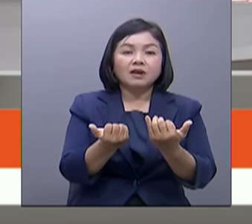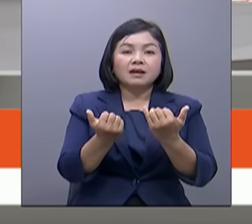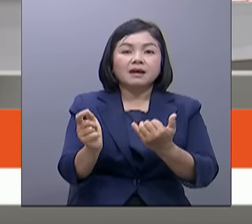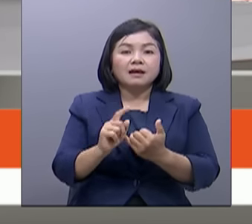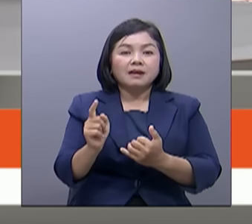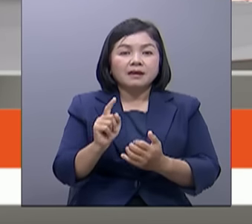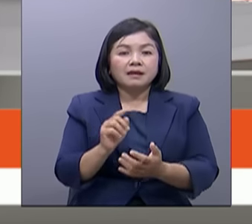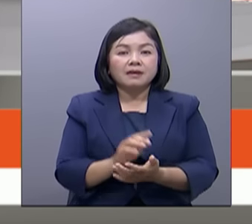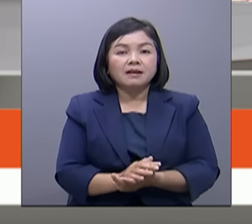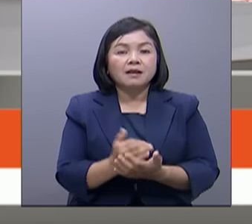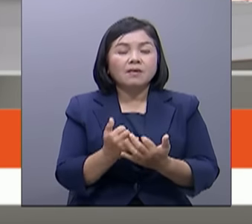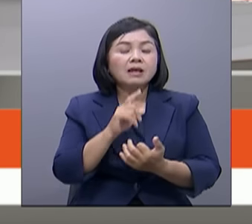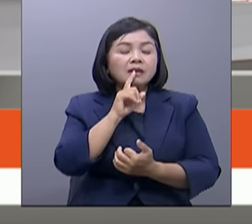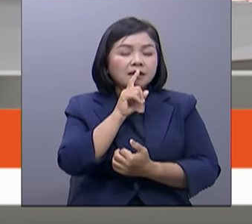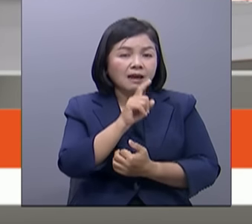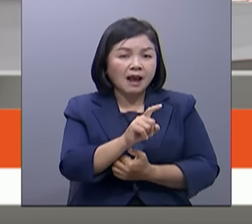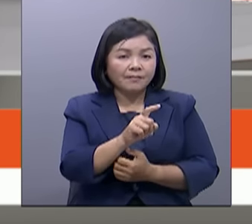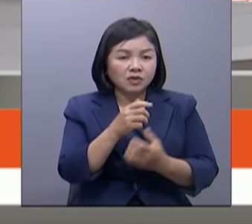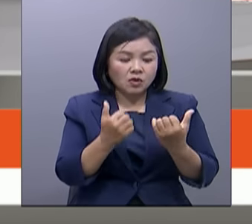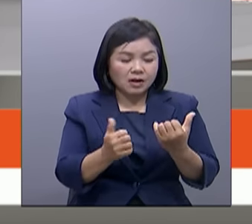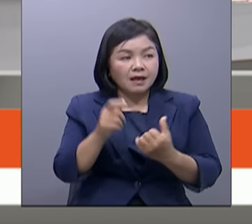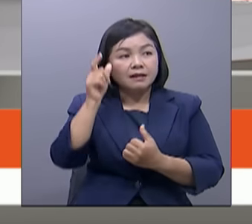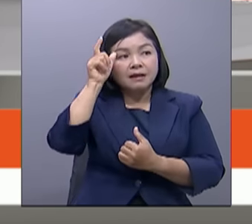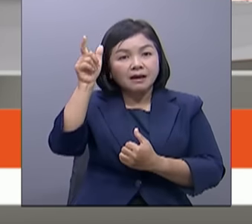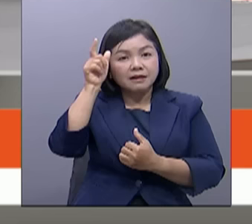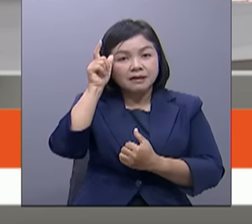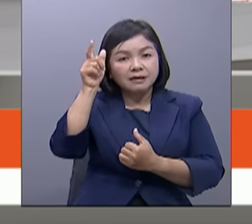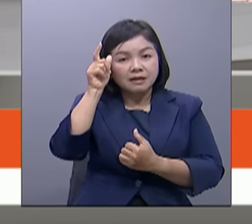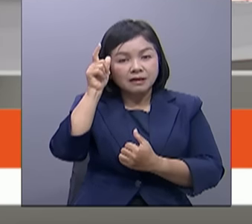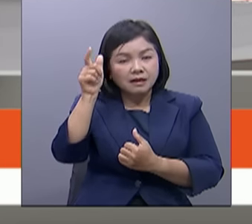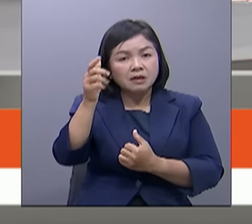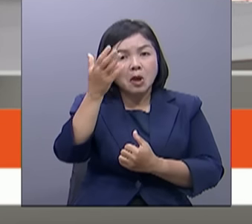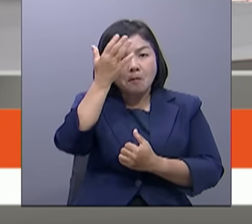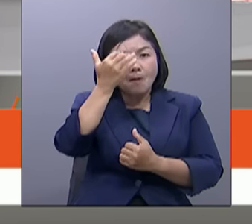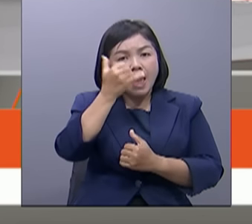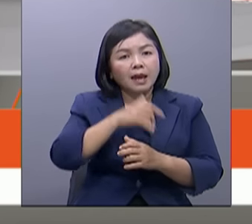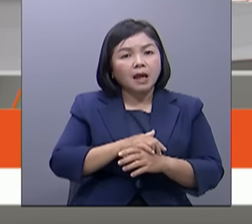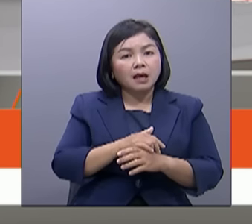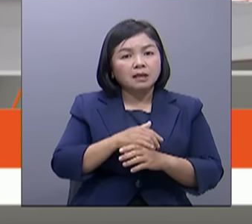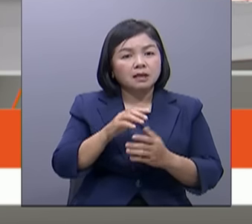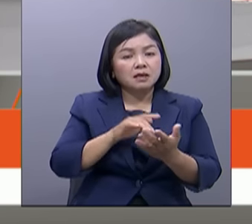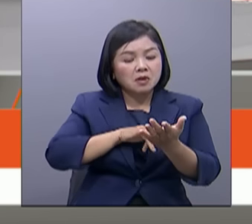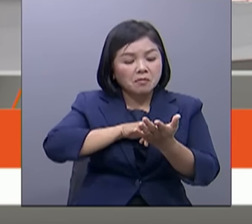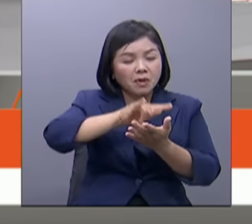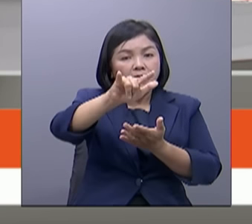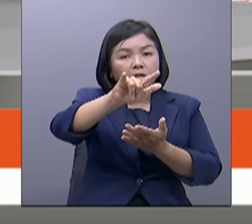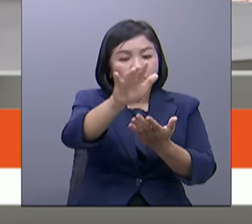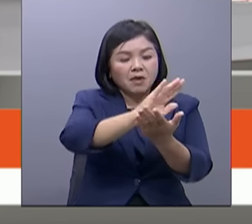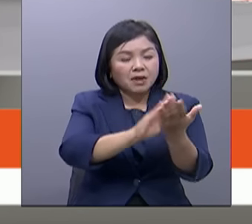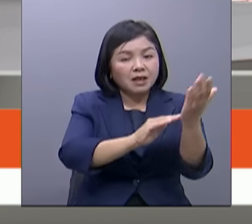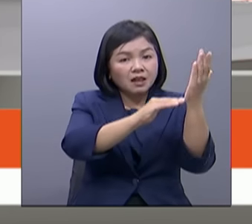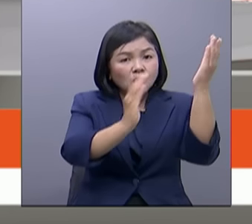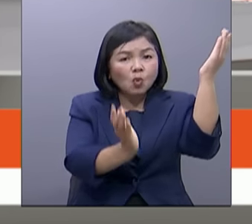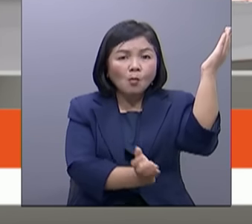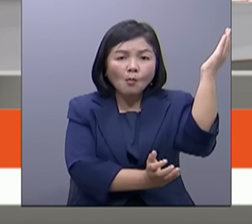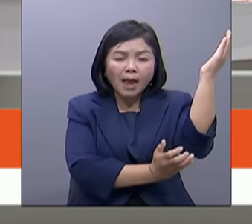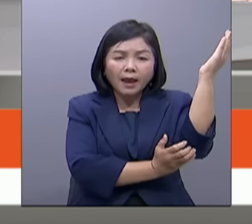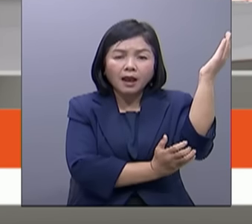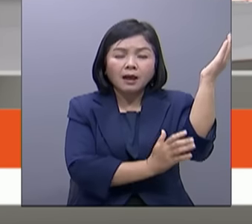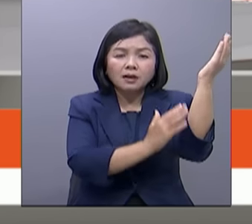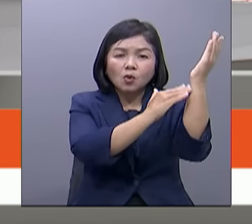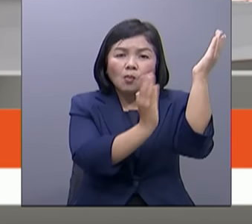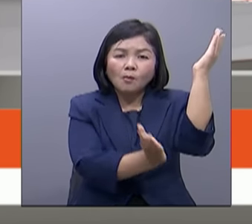าจารย์มีคำถามค่ะว่าคุณทักษิณเนี่ยทำไมถึงเลือกจะเดินทางไปดูไบในช่วงนี้ซึ่งมีการจับตามองดูว่